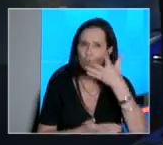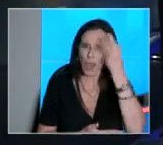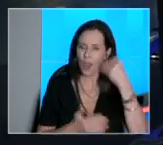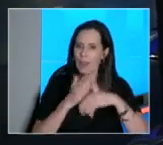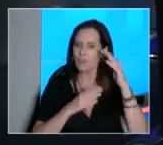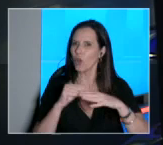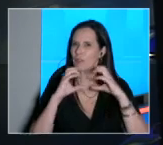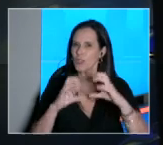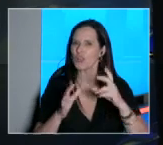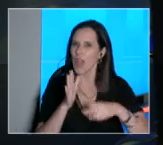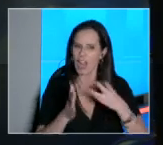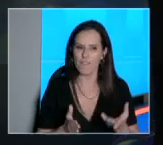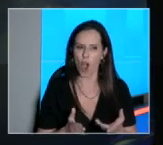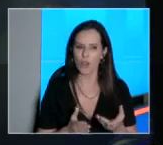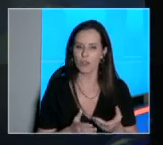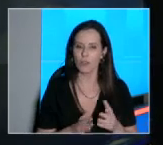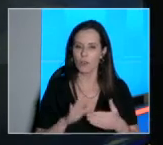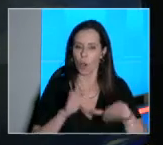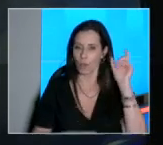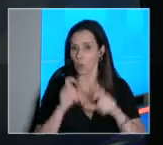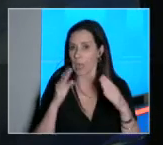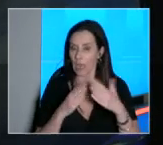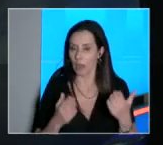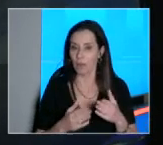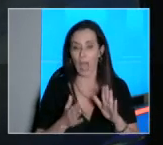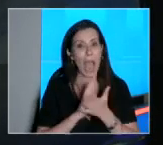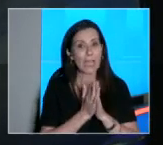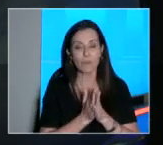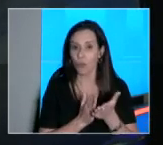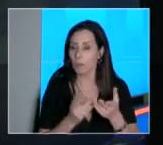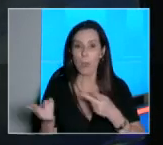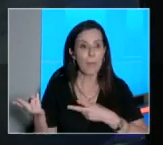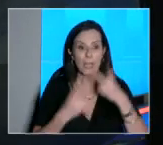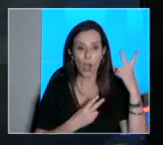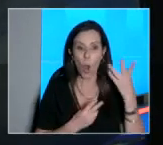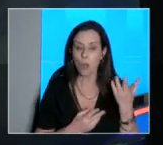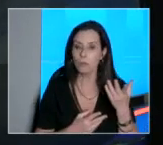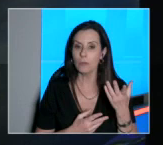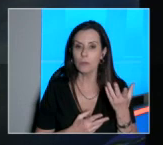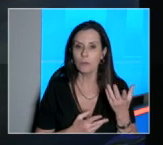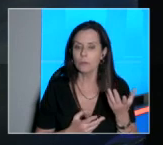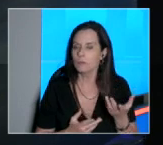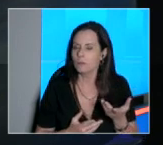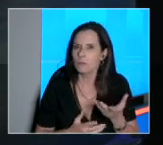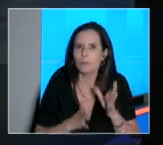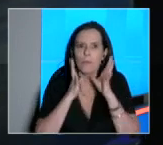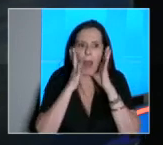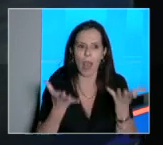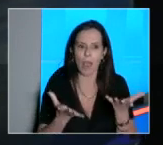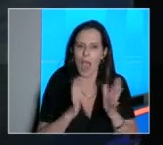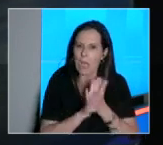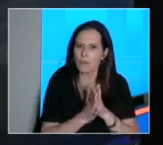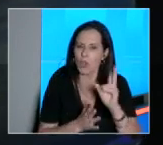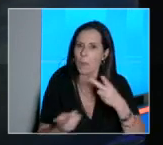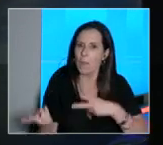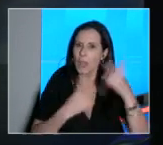פה לבנות כבישים ורכבות איפה שרוב האוכלוסייה גרה. הצפיפות בבתי החולים בצניחה חופשית מאז שנות ה-70, אז הצפיפות